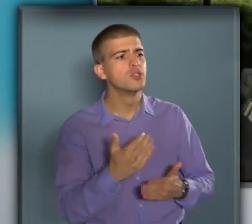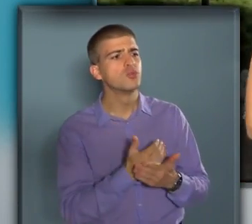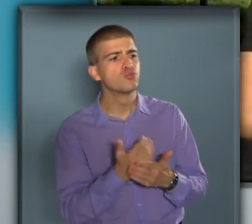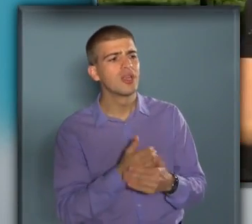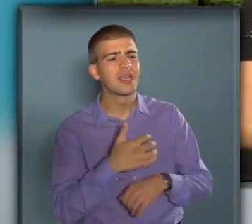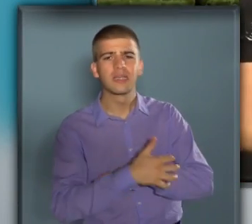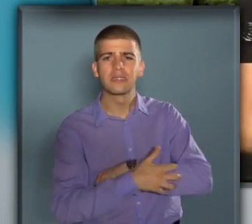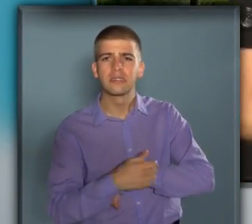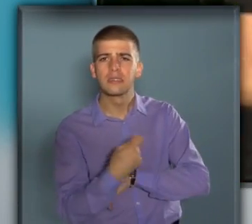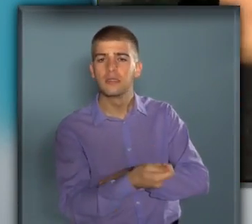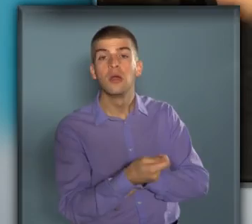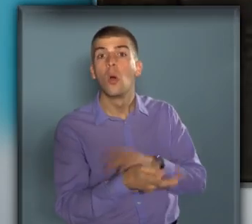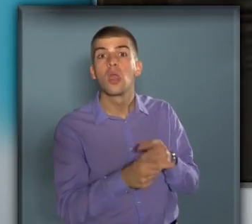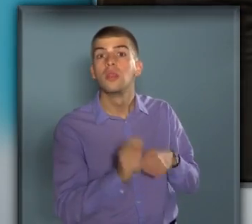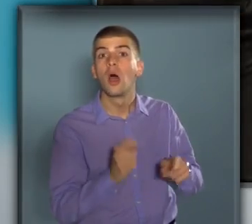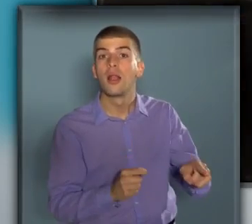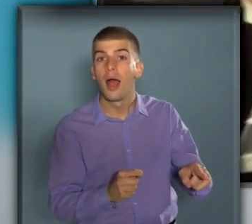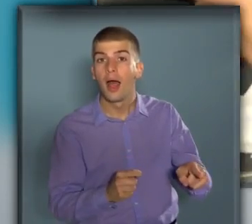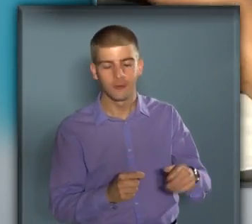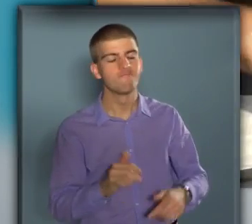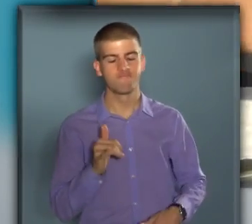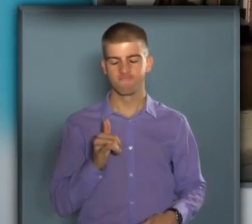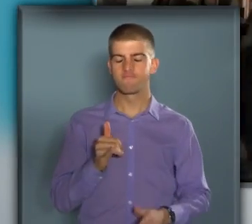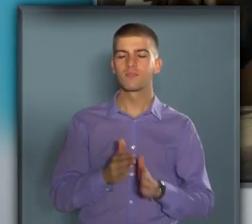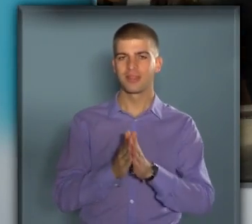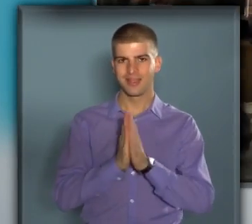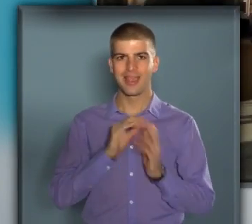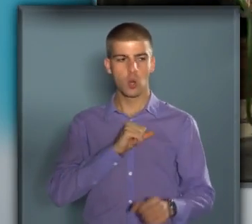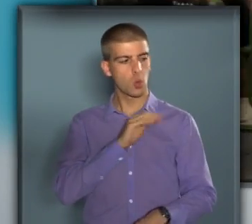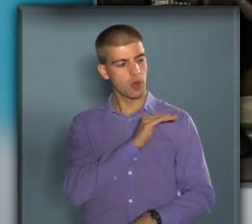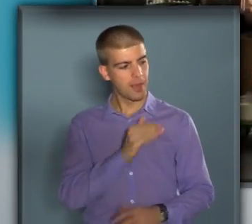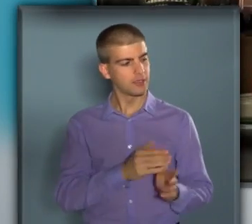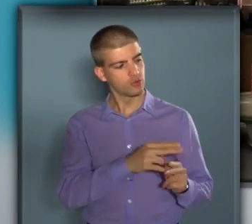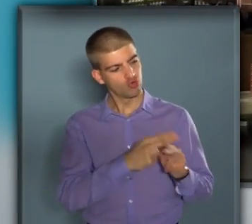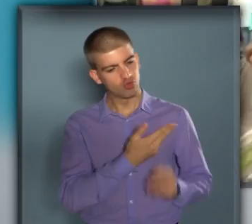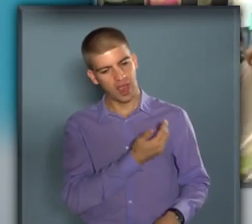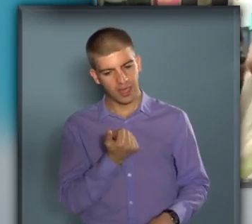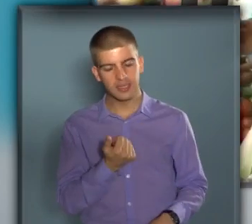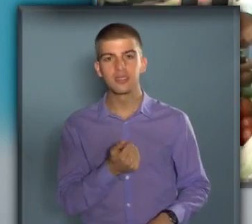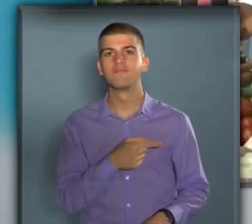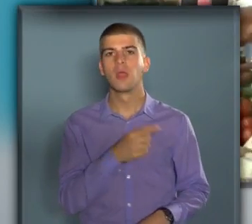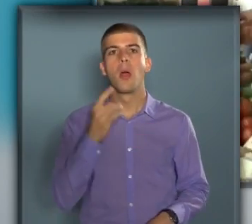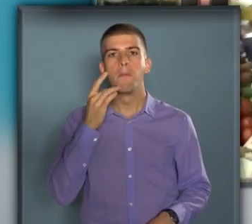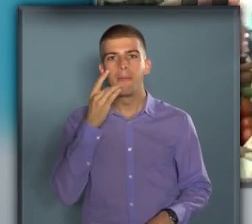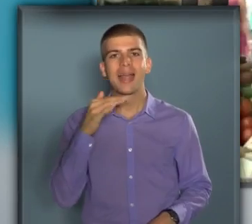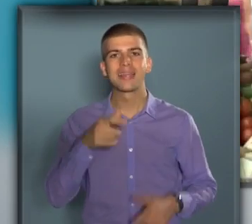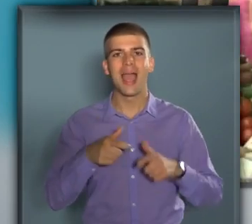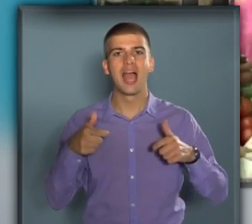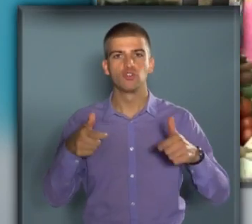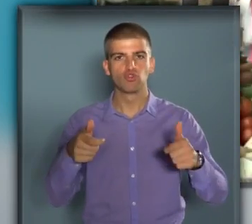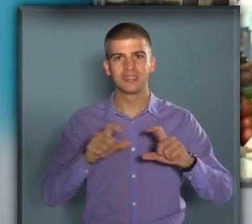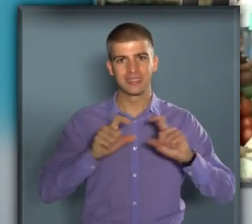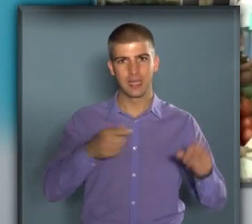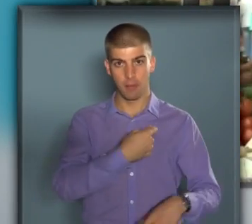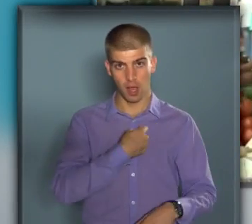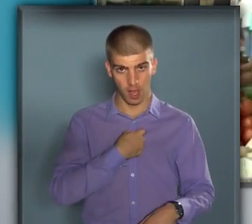leginkább szükségük van a csomagokra? Megkértük az önkormányzatot, hogy segítsen. Ők ugye úgy tudtak segíteni, hogy a Bárkások címét megadták, és